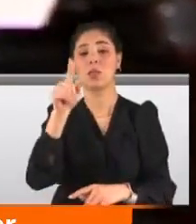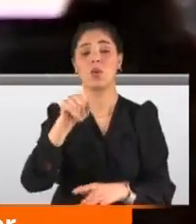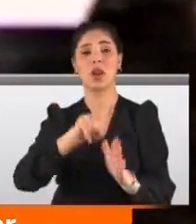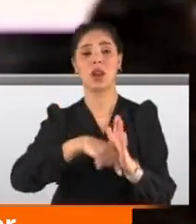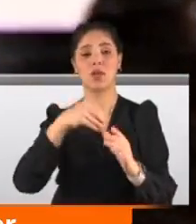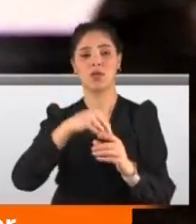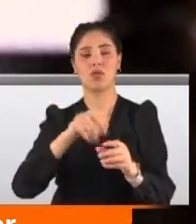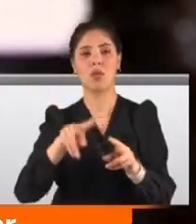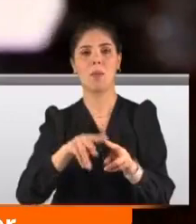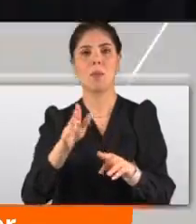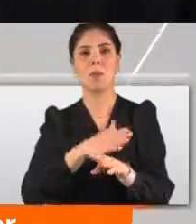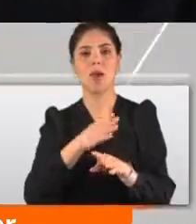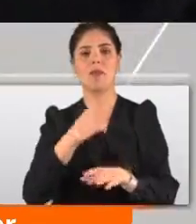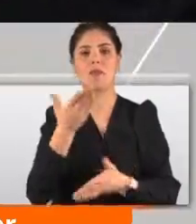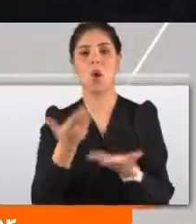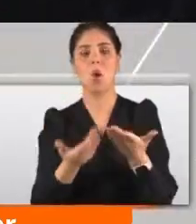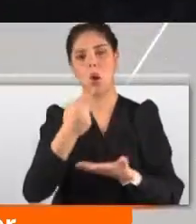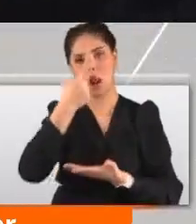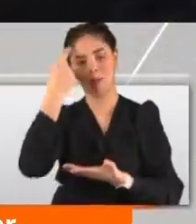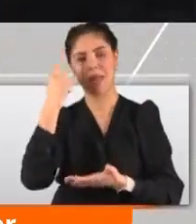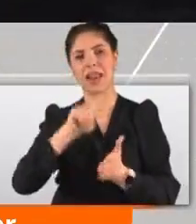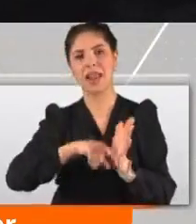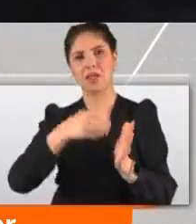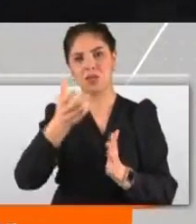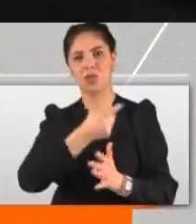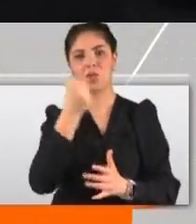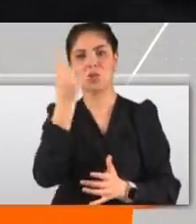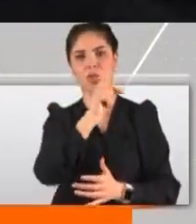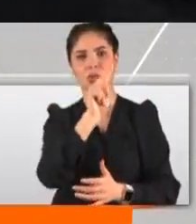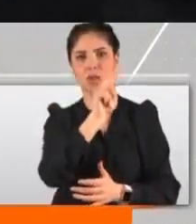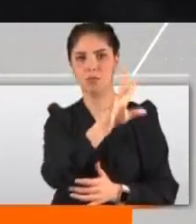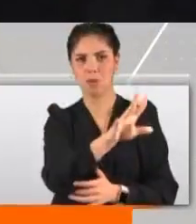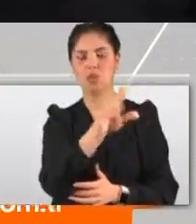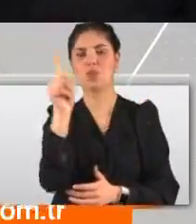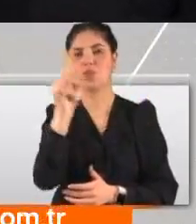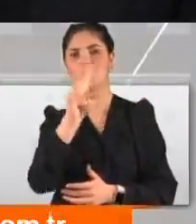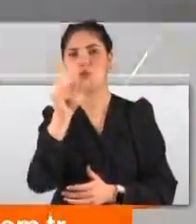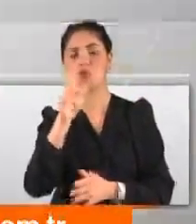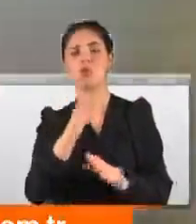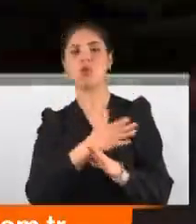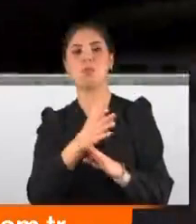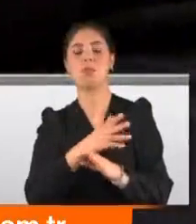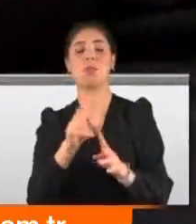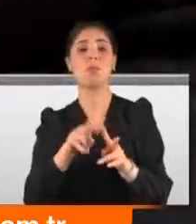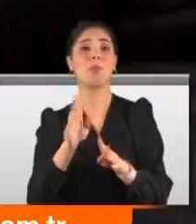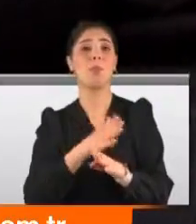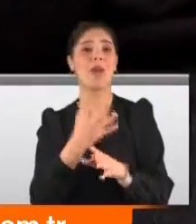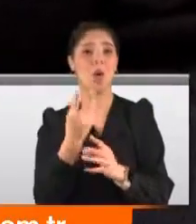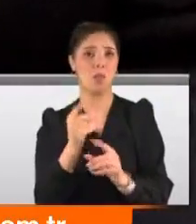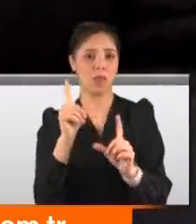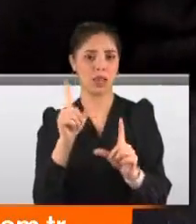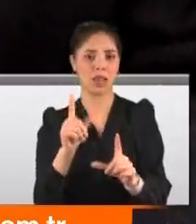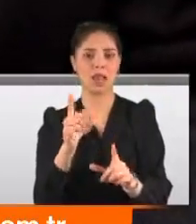içindeki meyve oranı da belirlenmiş. Reçeli aldığınızda en az %25 ila %30 meyve olması lazım. Eğer reçelde hile